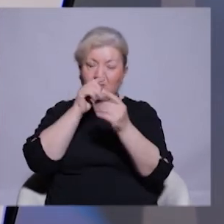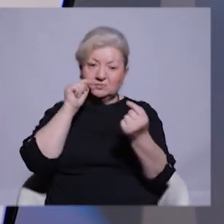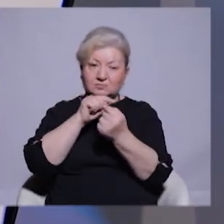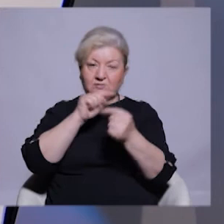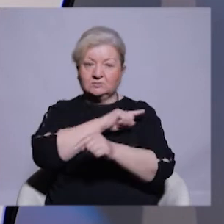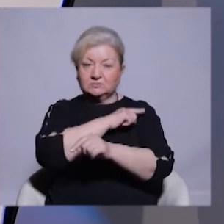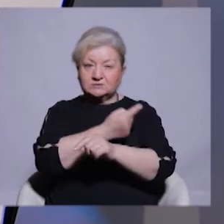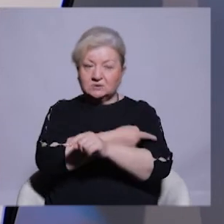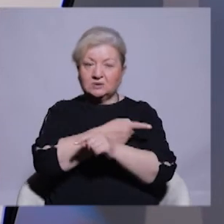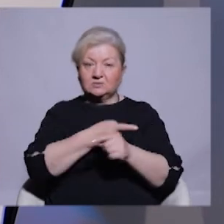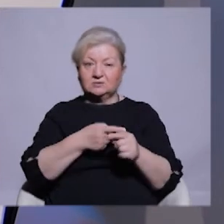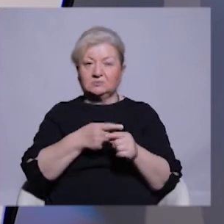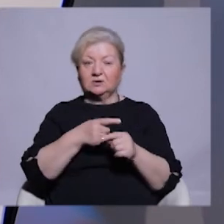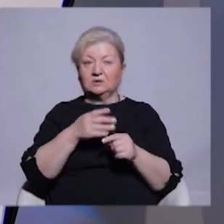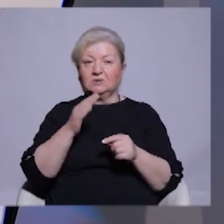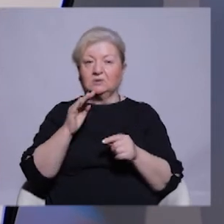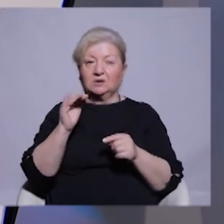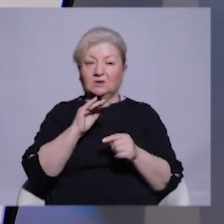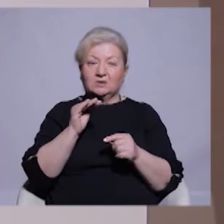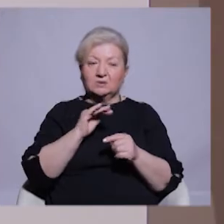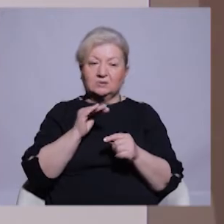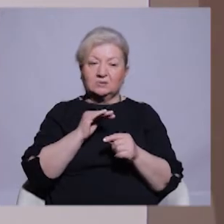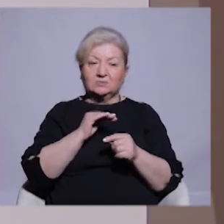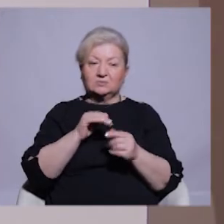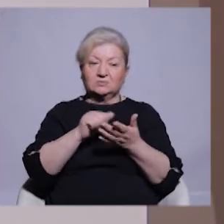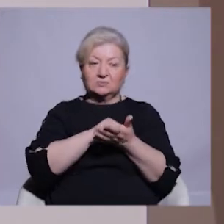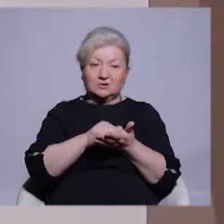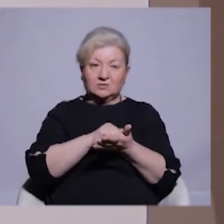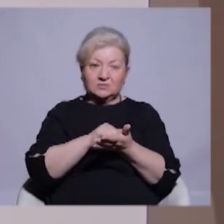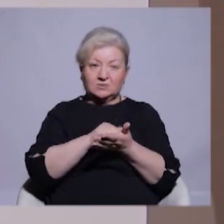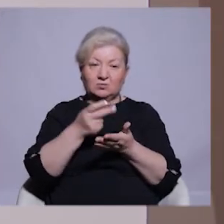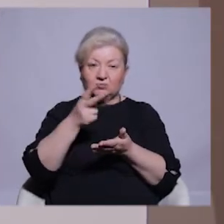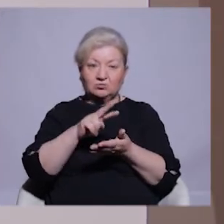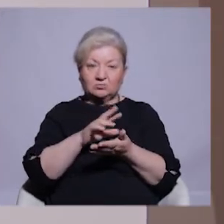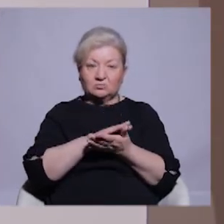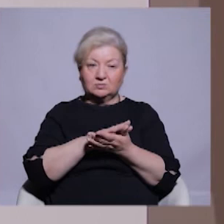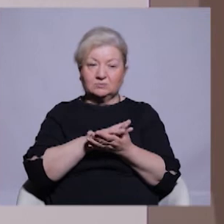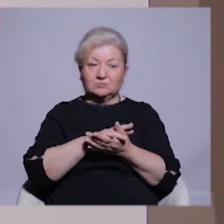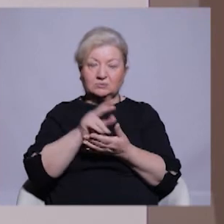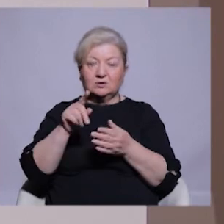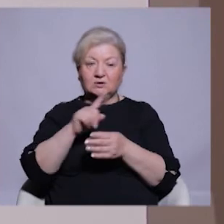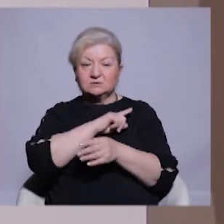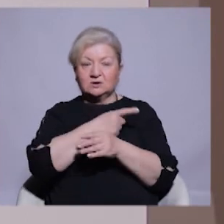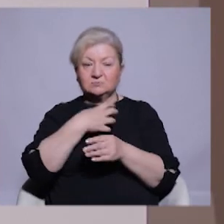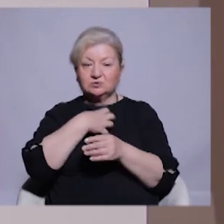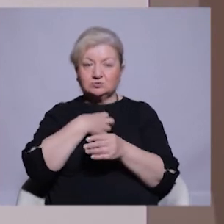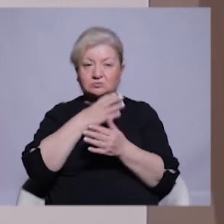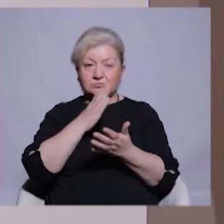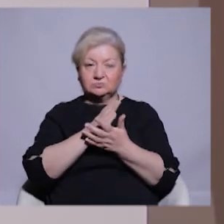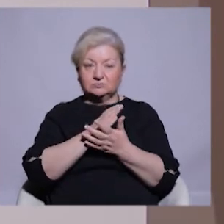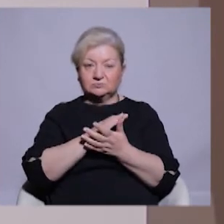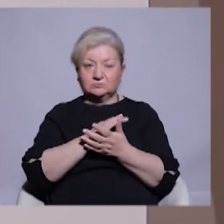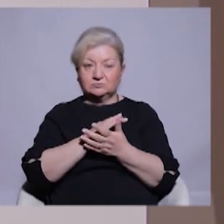წინაღობის ძალა ჩავთვალოთ, მოდი F ხახუნი თავღნიშნავ ორივეს, რომ ამ ძალის მნიშვნელობა